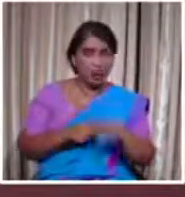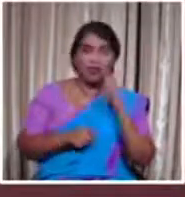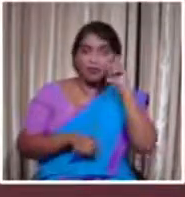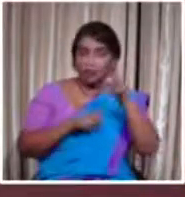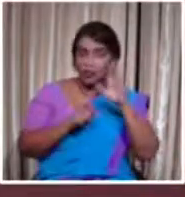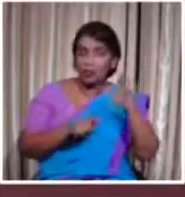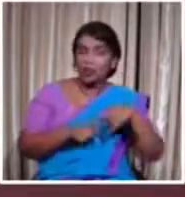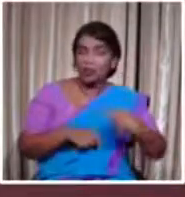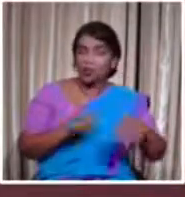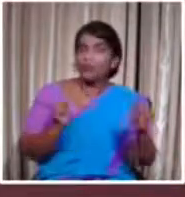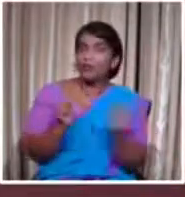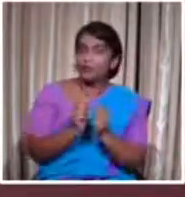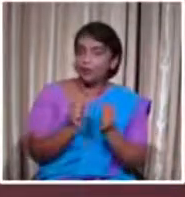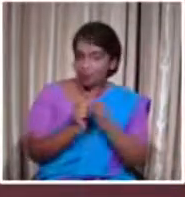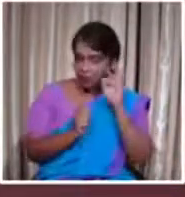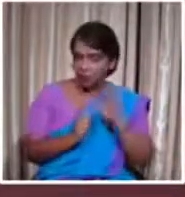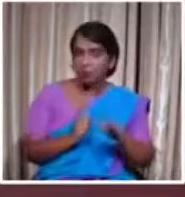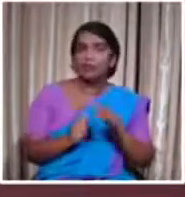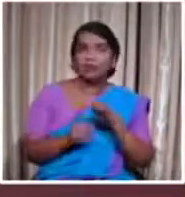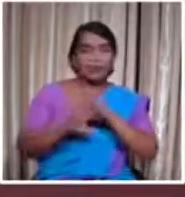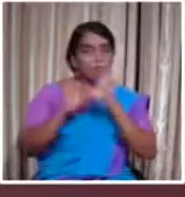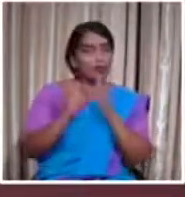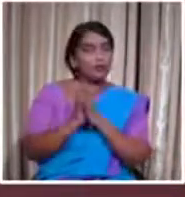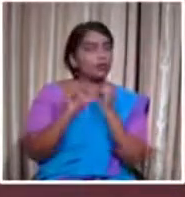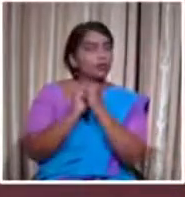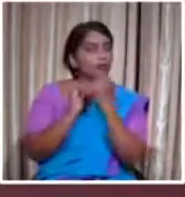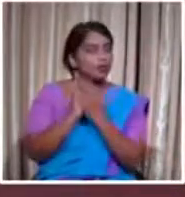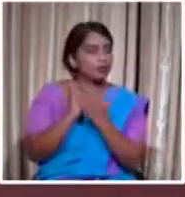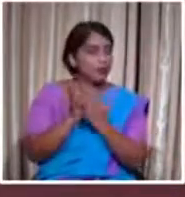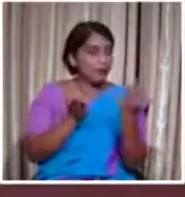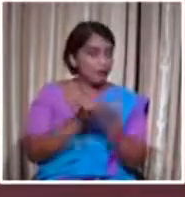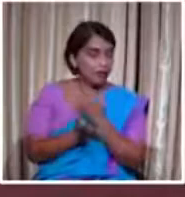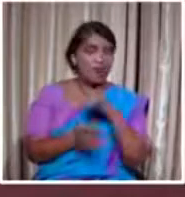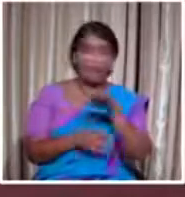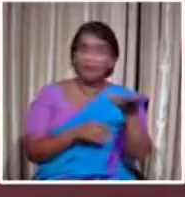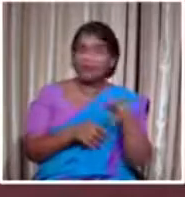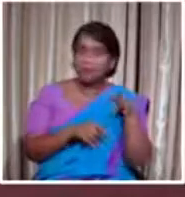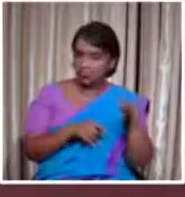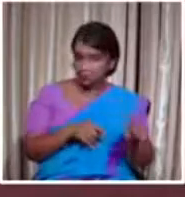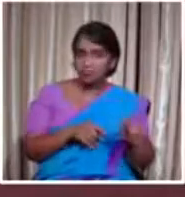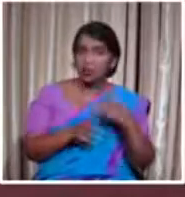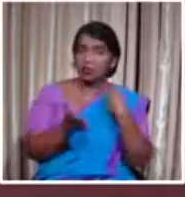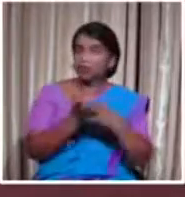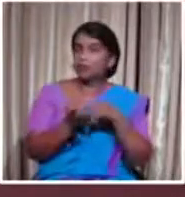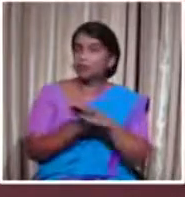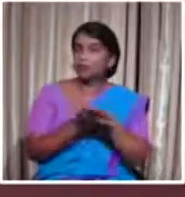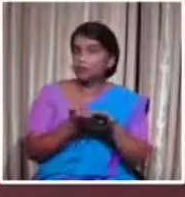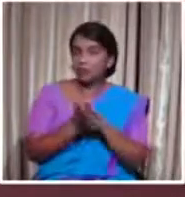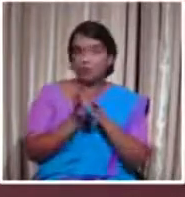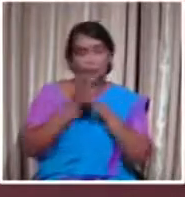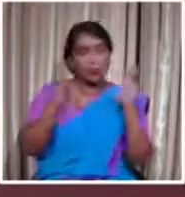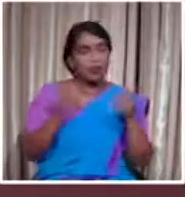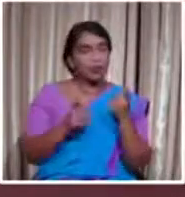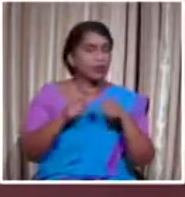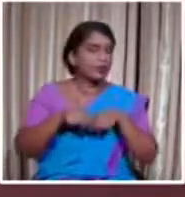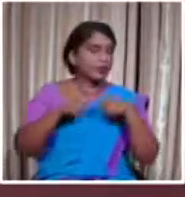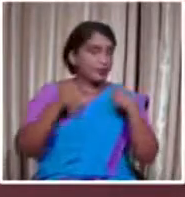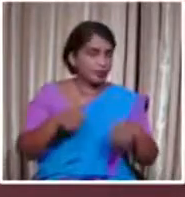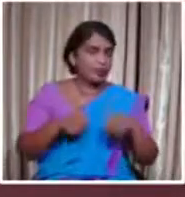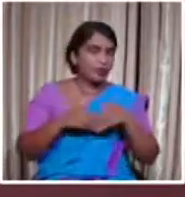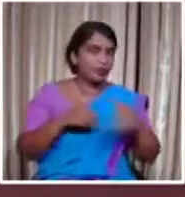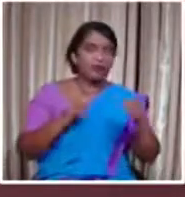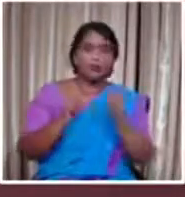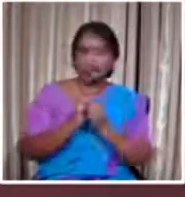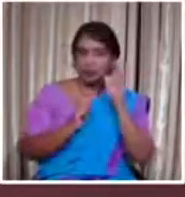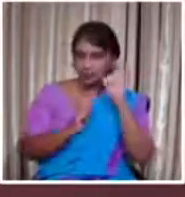මහජනතාවගේ දින්දා කටයුතු සඳහා සහ පොදු කටයුතු සඳහා වෙන් කර ඇති මෙම භූමිය නඩත්තු කිරීමටද විශාල මුදලක් වැය කිරීමට මේ